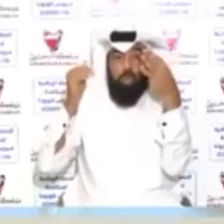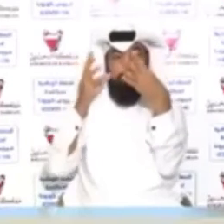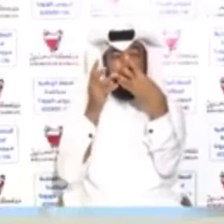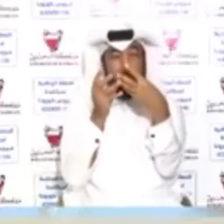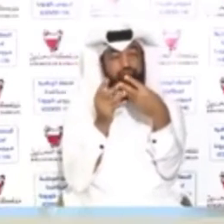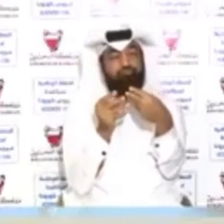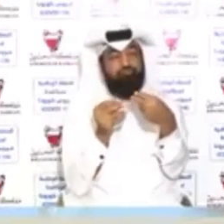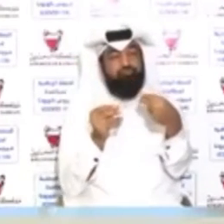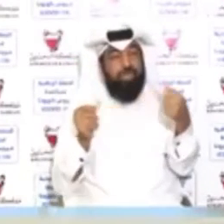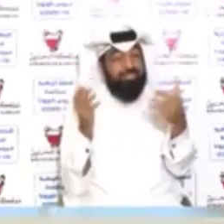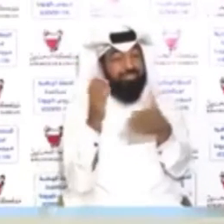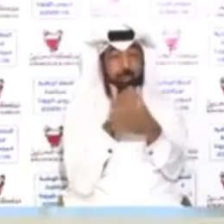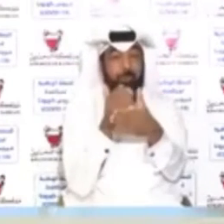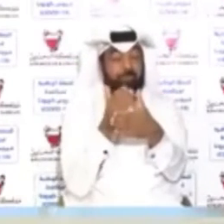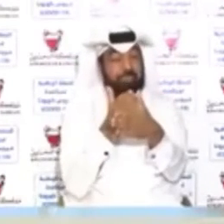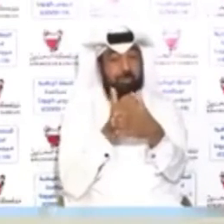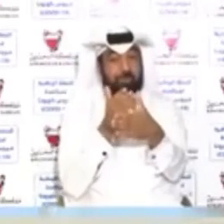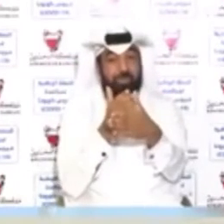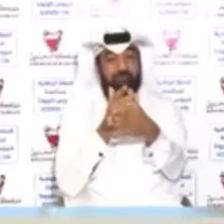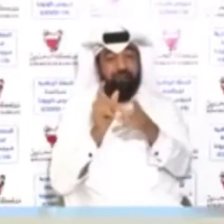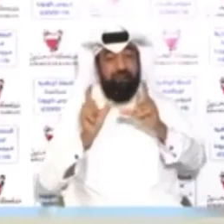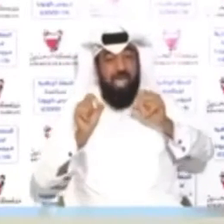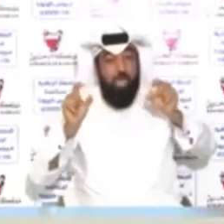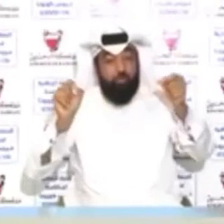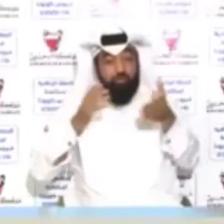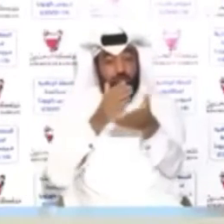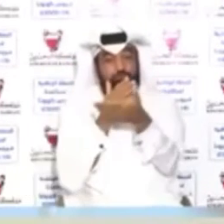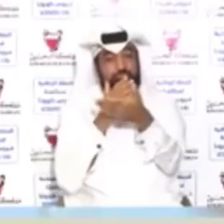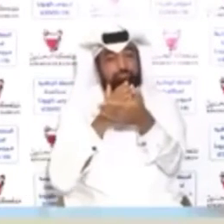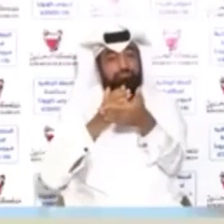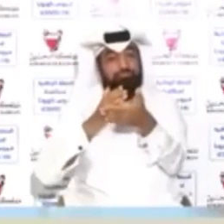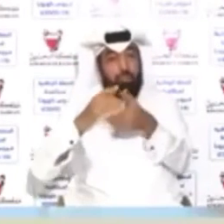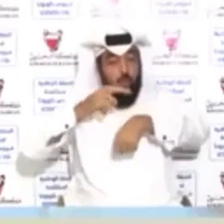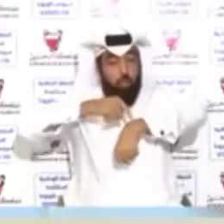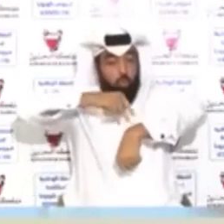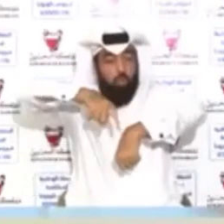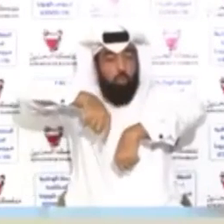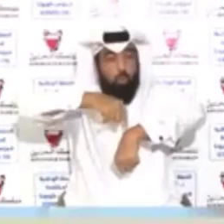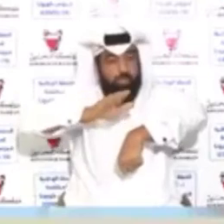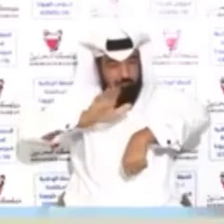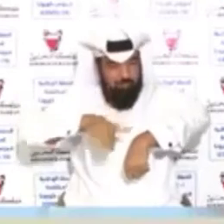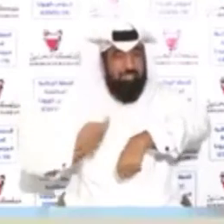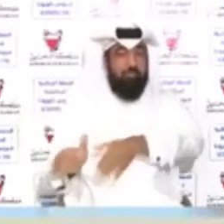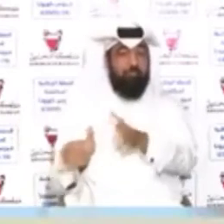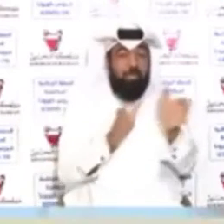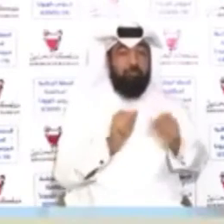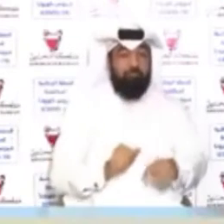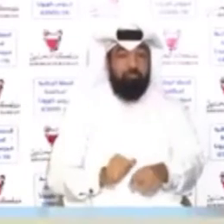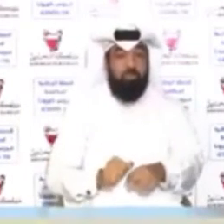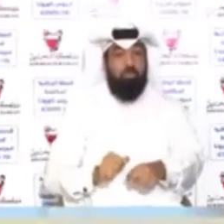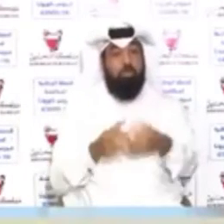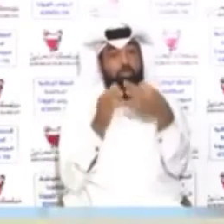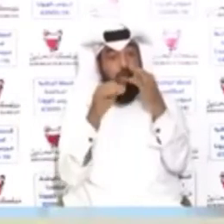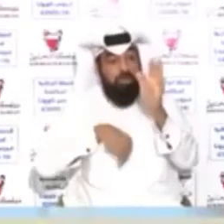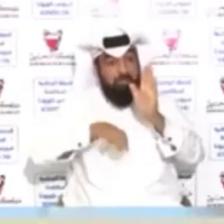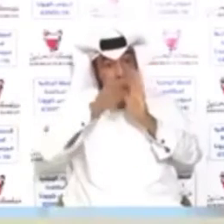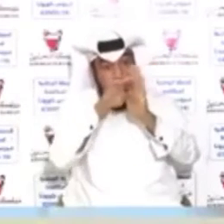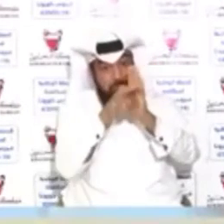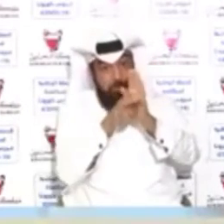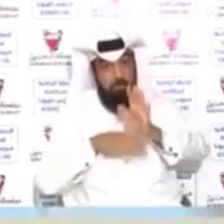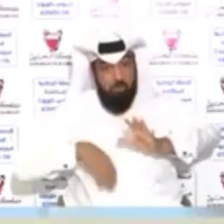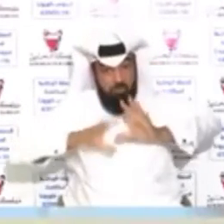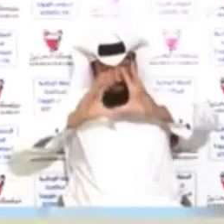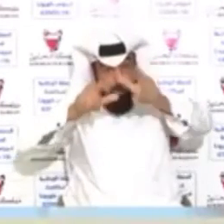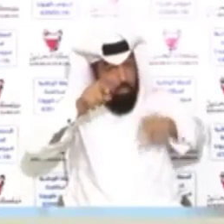قدر الله الفيروس كان موجود على الأسطح فيتم التخلص من هذا الفيروس. طبعا جميع هذه التعليمات اللي احنا قدمناها